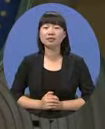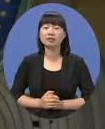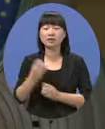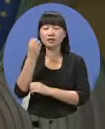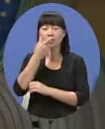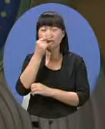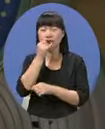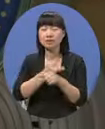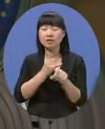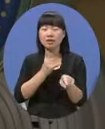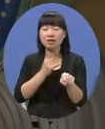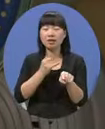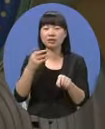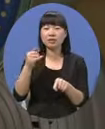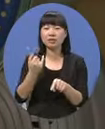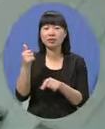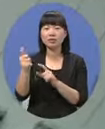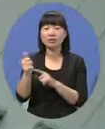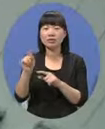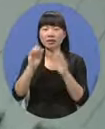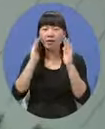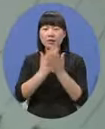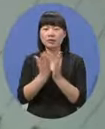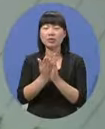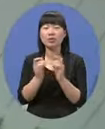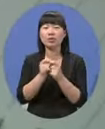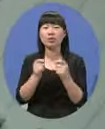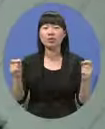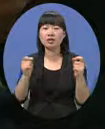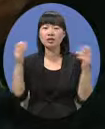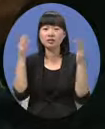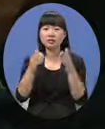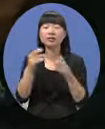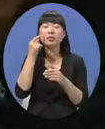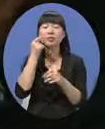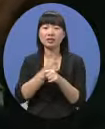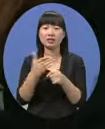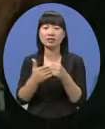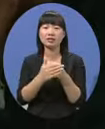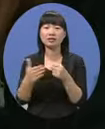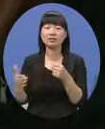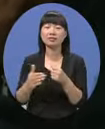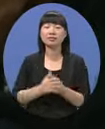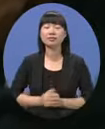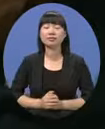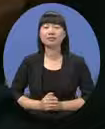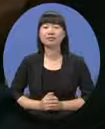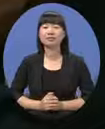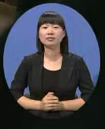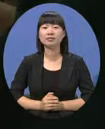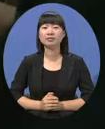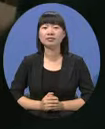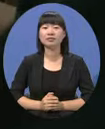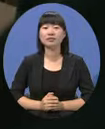기초가 부족했던 대호군은 어떤 과목도 오랫동안 집중할 수 없었기 때문이다.